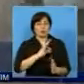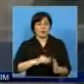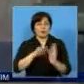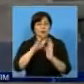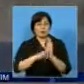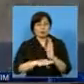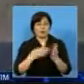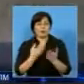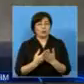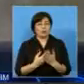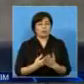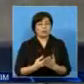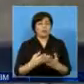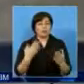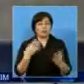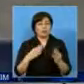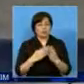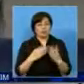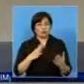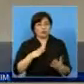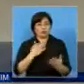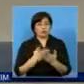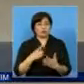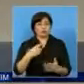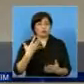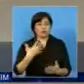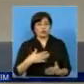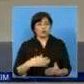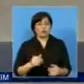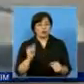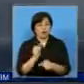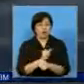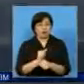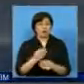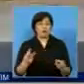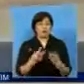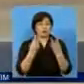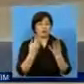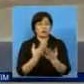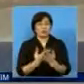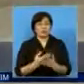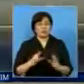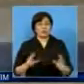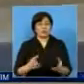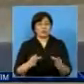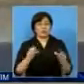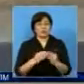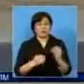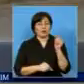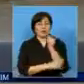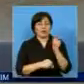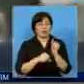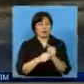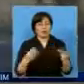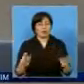жалынның 400-ге жуығы жеке тұрғын үй секторларында болған, 150-ге жуық автокөлік өртенген. Төтенше жағдайлар департаментінің мамандары тілсіз